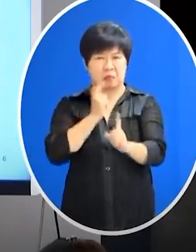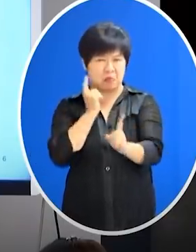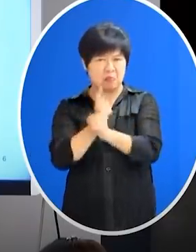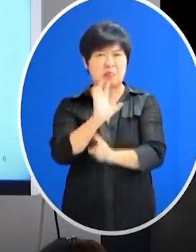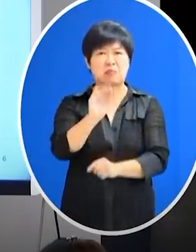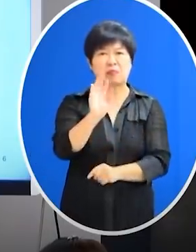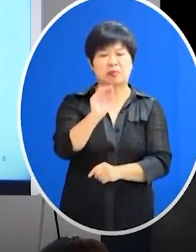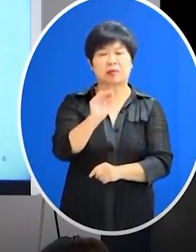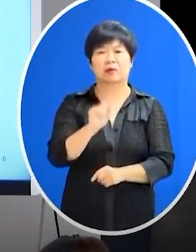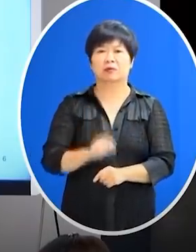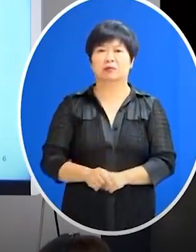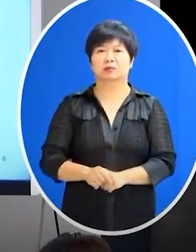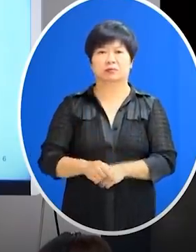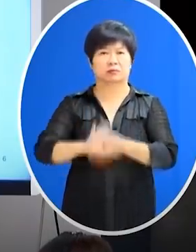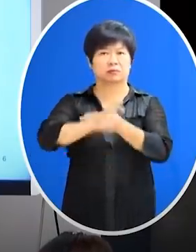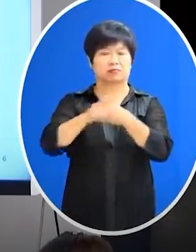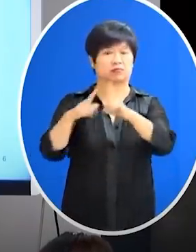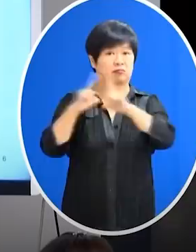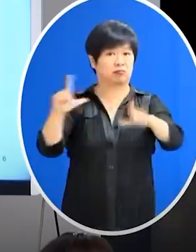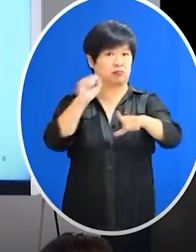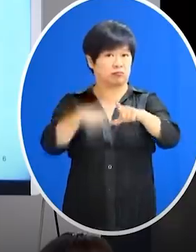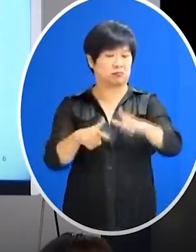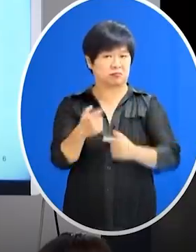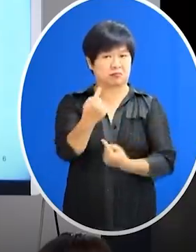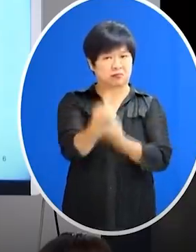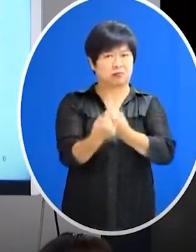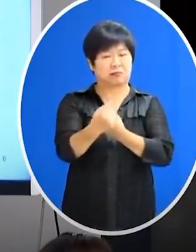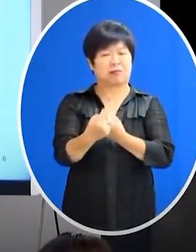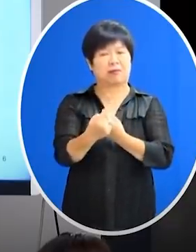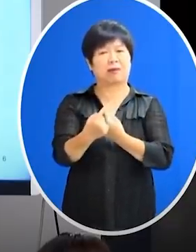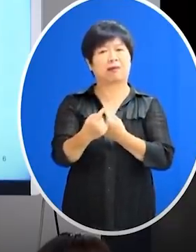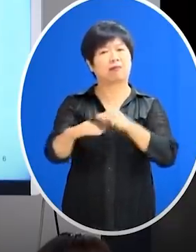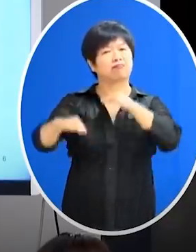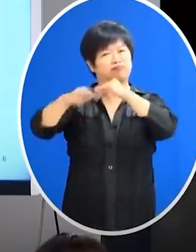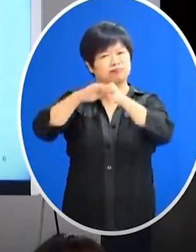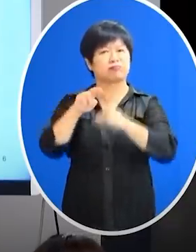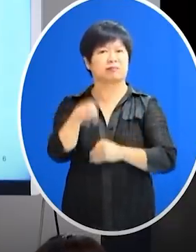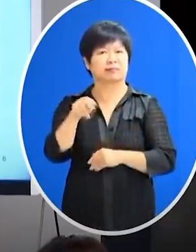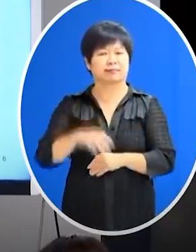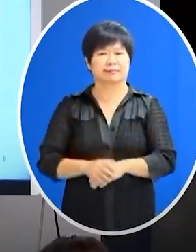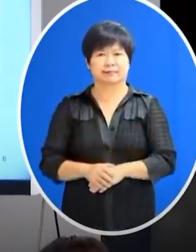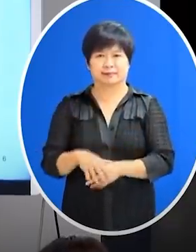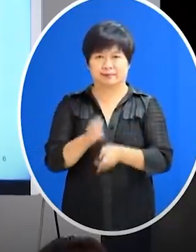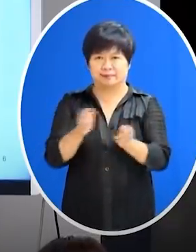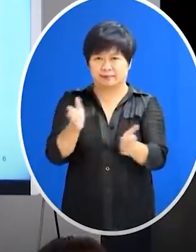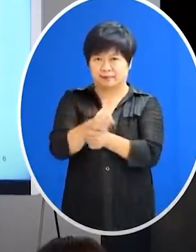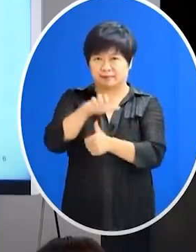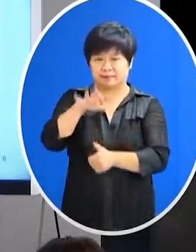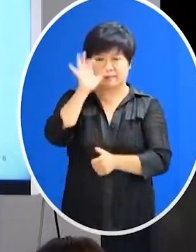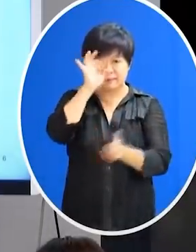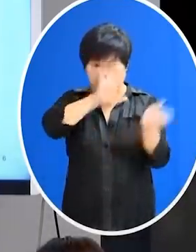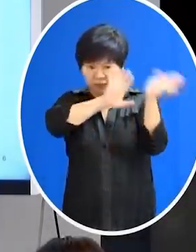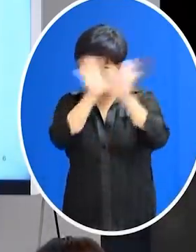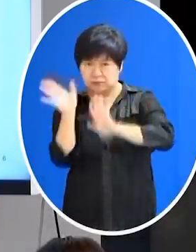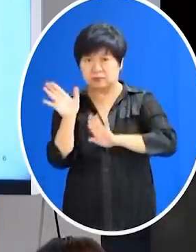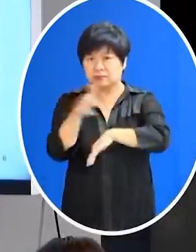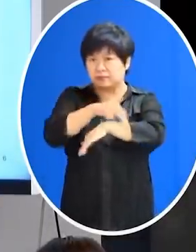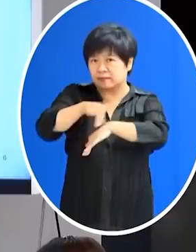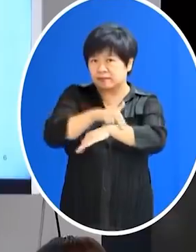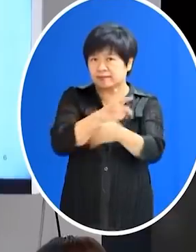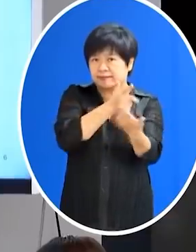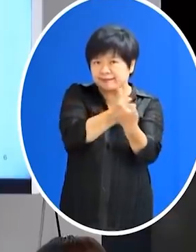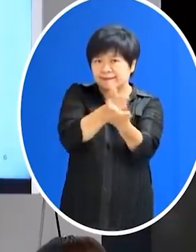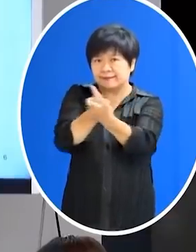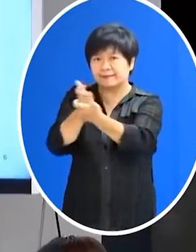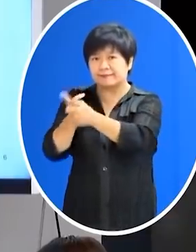的效能呢，都跟国际大厂啊可以媲美啊。指挥中心会针对不同的情境需求，规划搭配